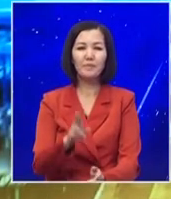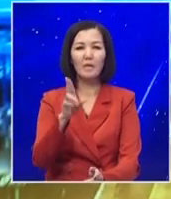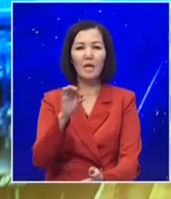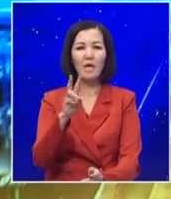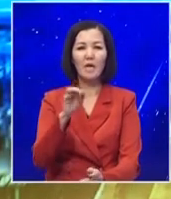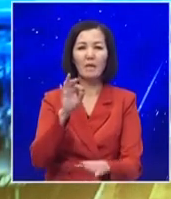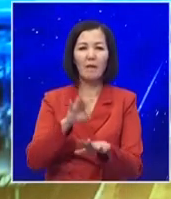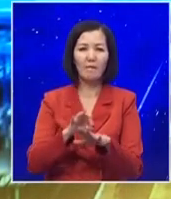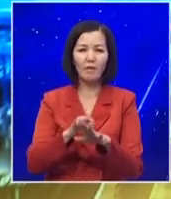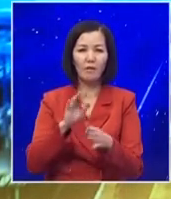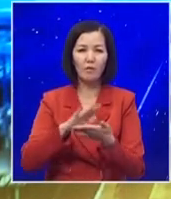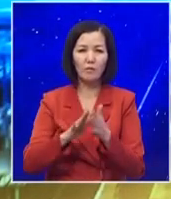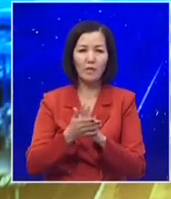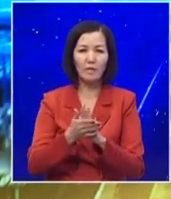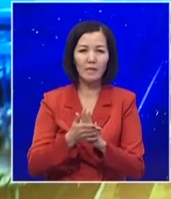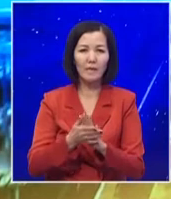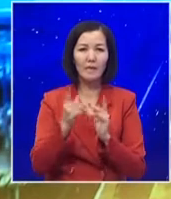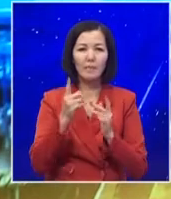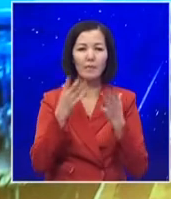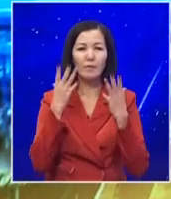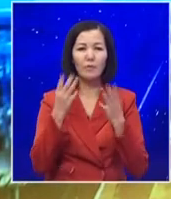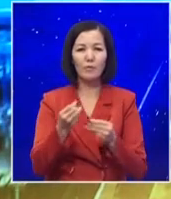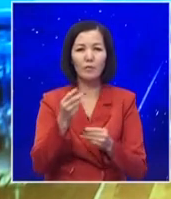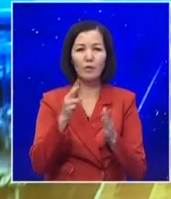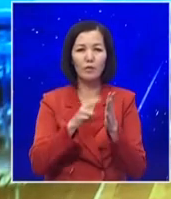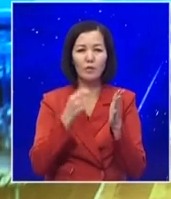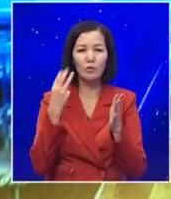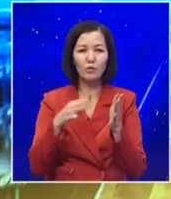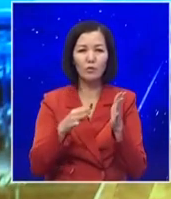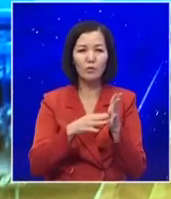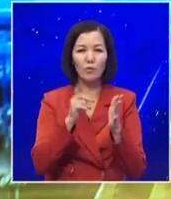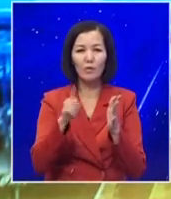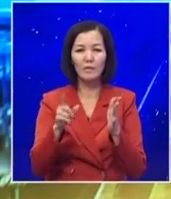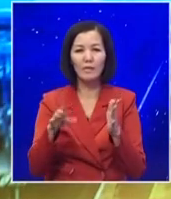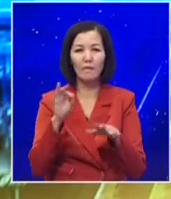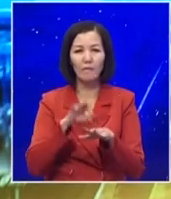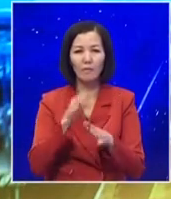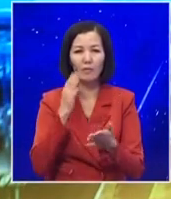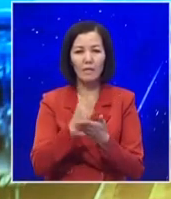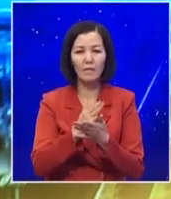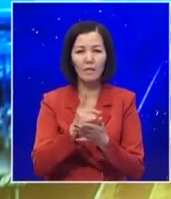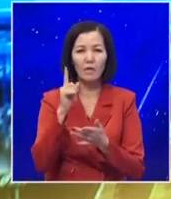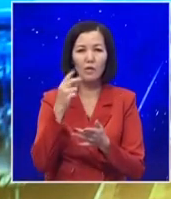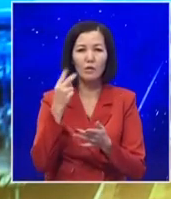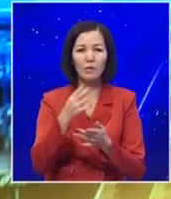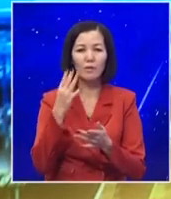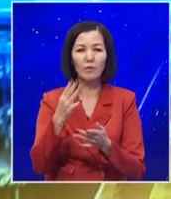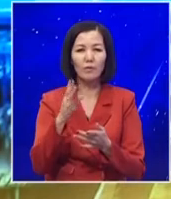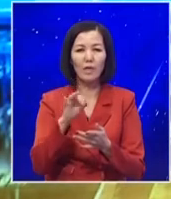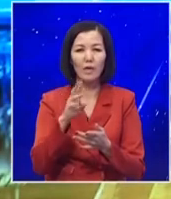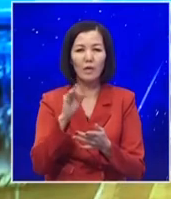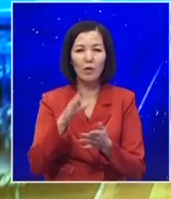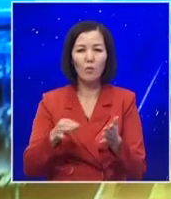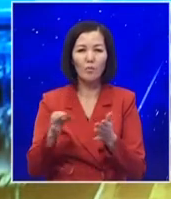Коронавирус бойынша елдегі ахуал. Бір тәулікте 739 адамнан тәж вирус анықталды. Оның 124-ті Атырау